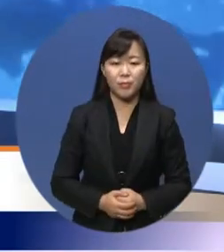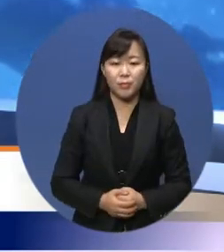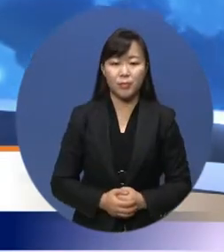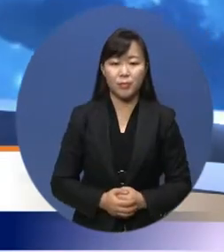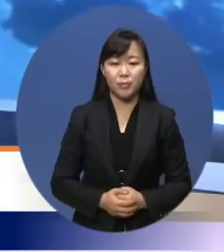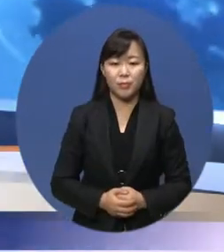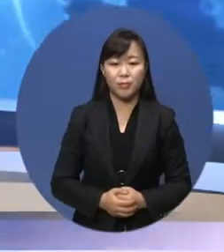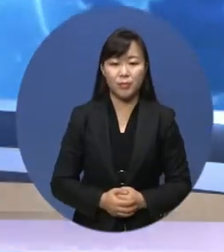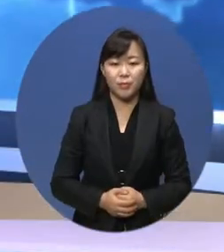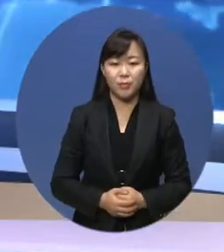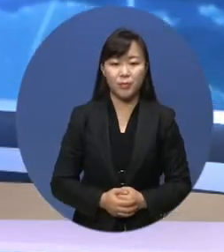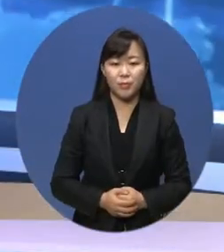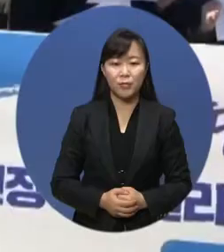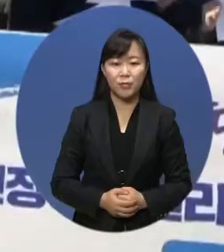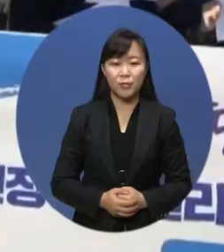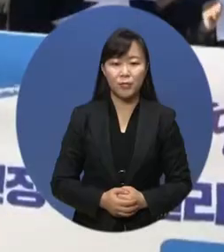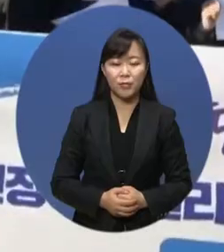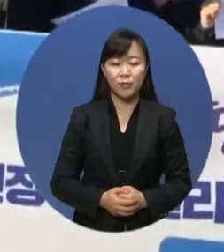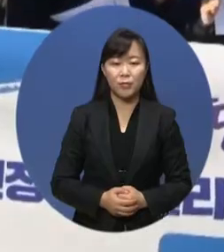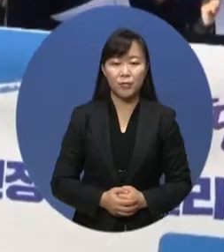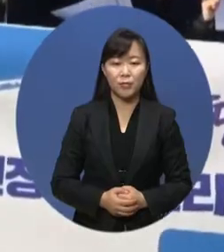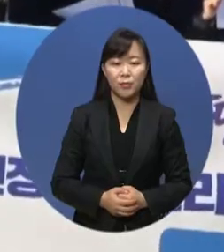들어봤습니다.